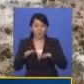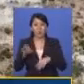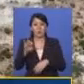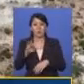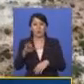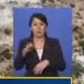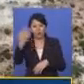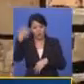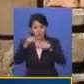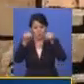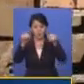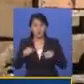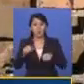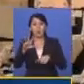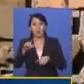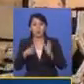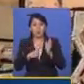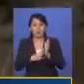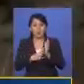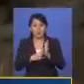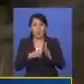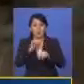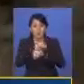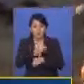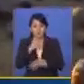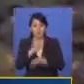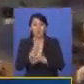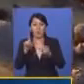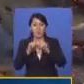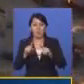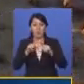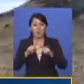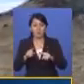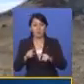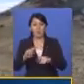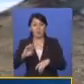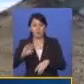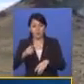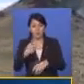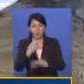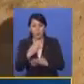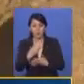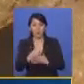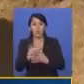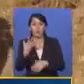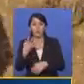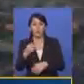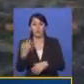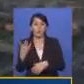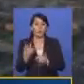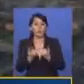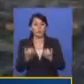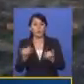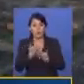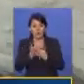мәдени 590 ескерткіш бар. Ерекше қорғалатын аумақтар да аз емес. Мың естігеннен бір көрген жақсы, бірақ оған әлі де тиісті жағдай